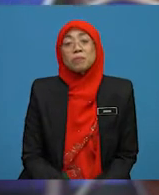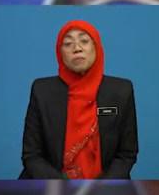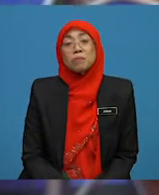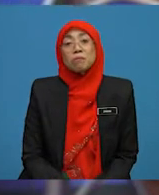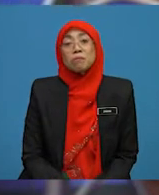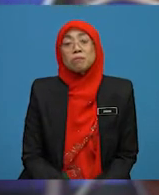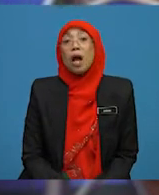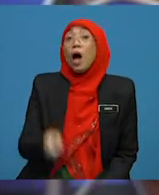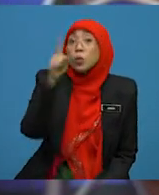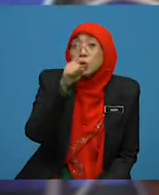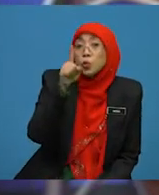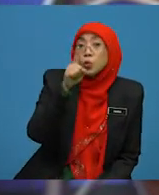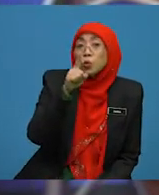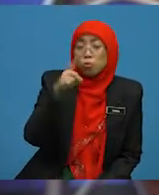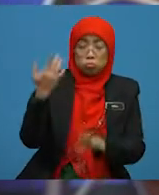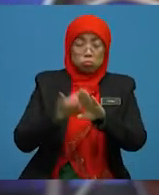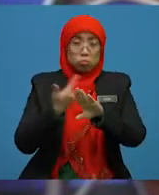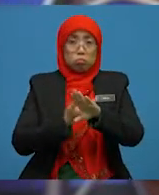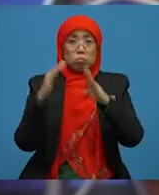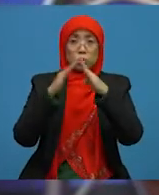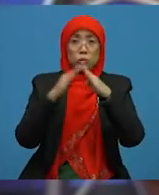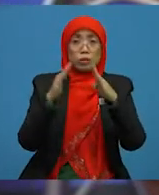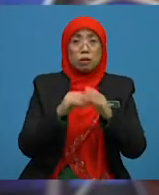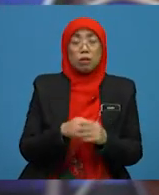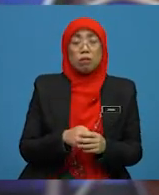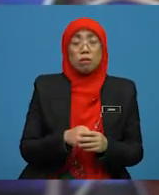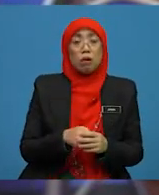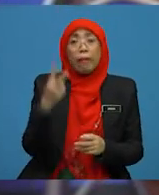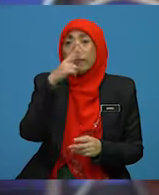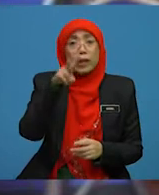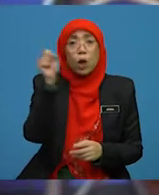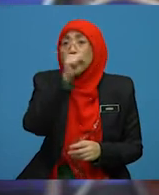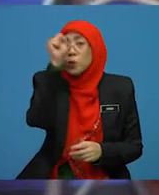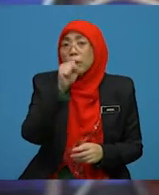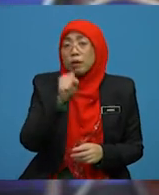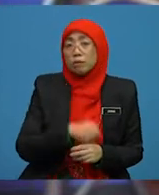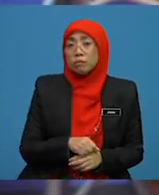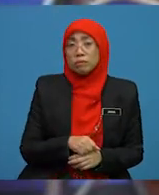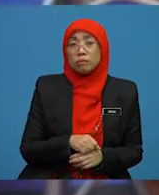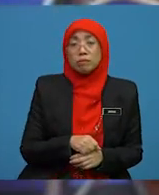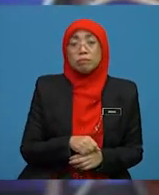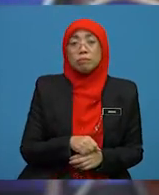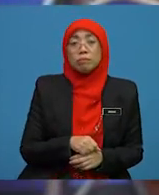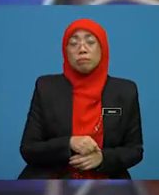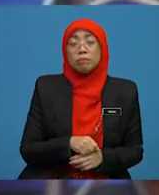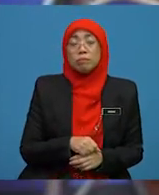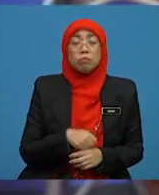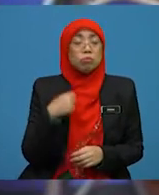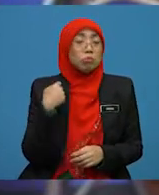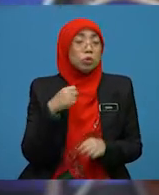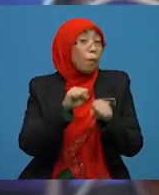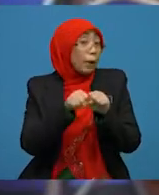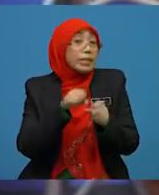Sebagai ulang kaji di rumah, cikgu akan berikan soalan ini sebagai pengukuhan kepada para